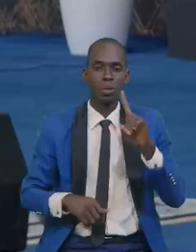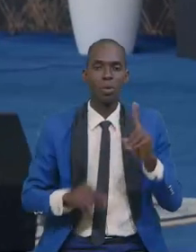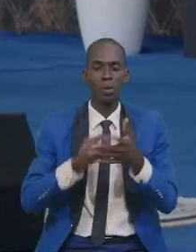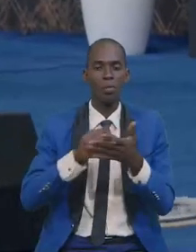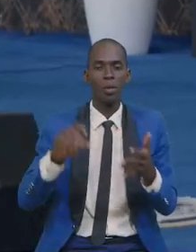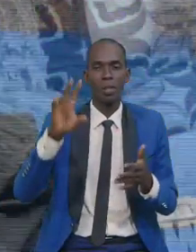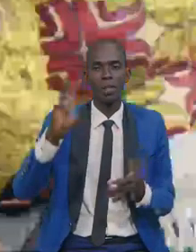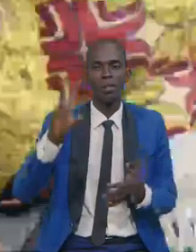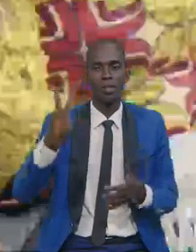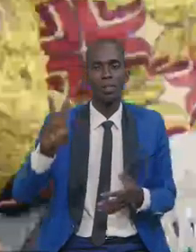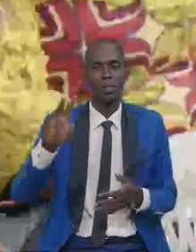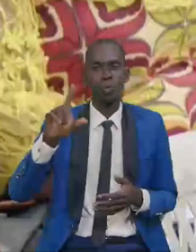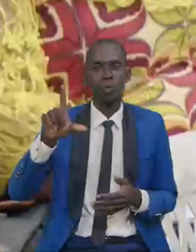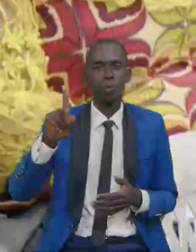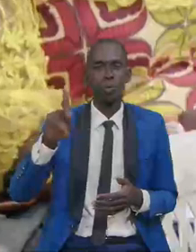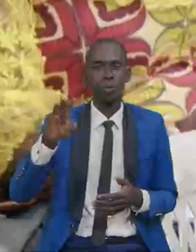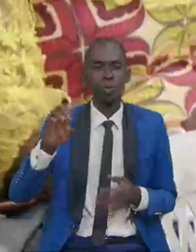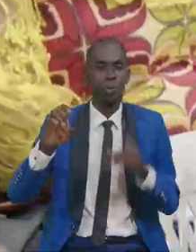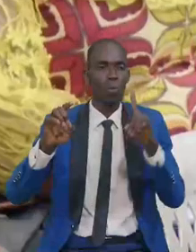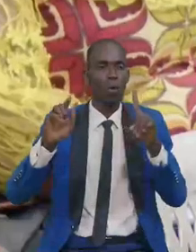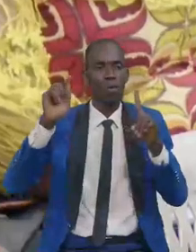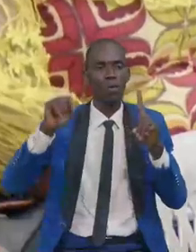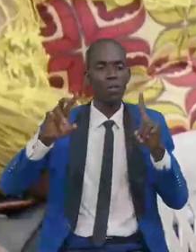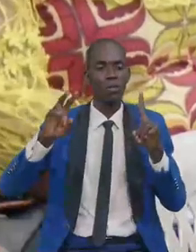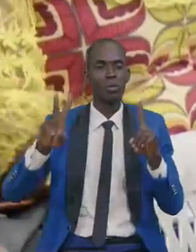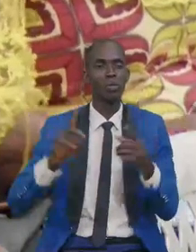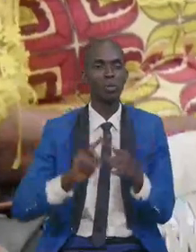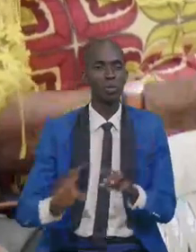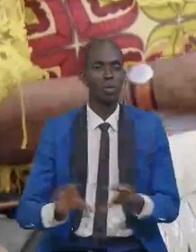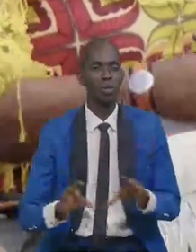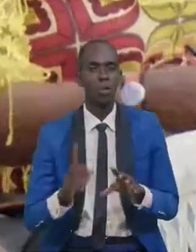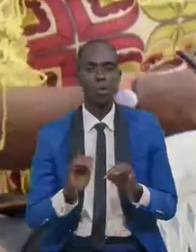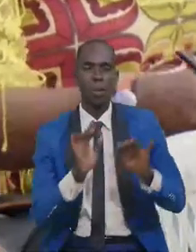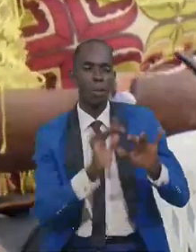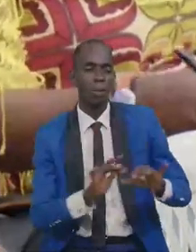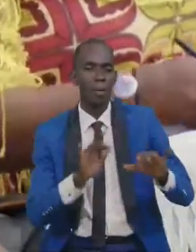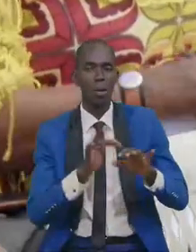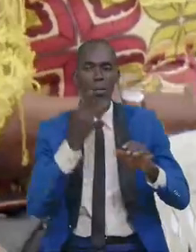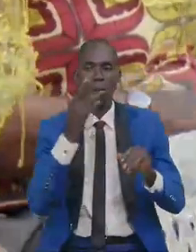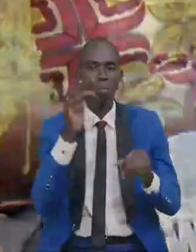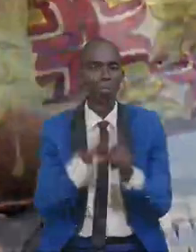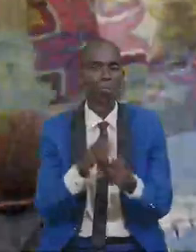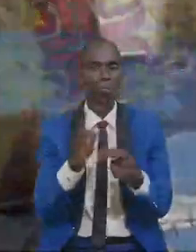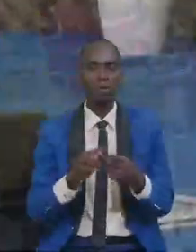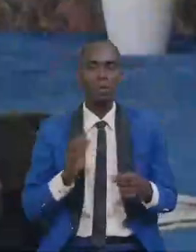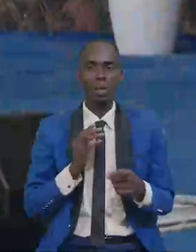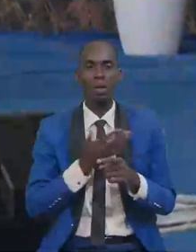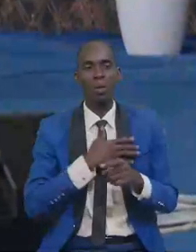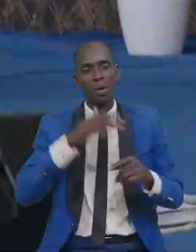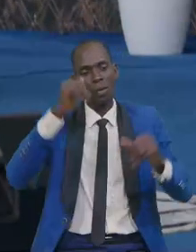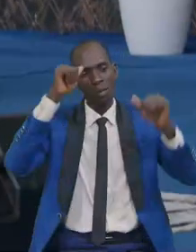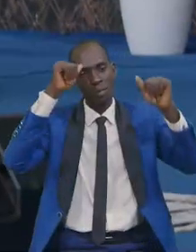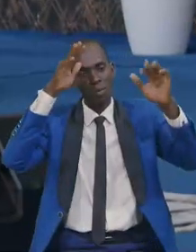En Luc 1, 72. Luc 1, 72. C'est ainsi qu'il manifeste sa miséricorde envers